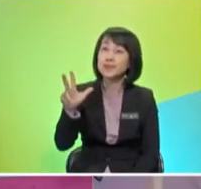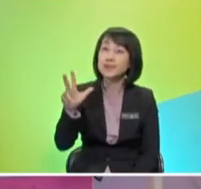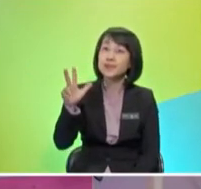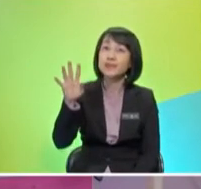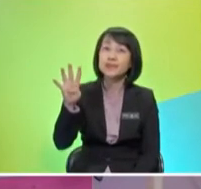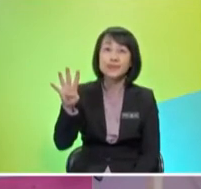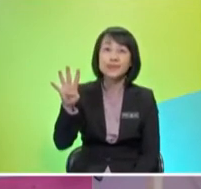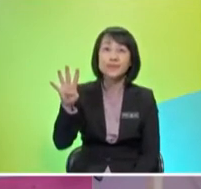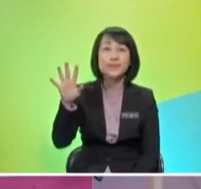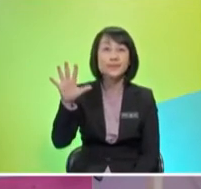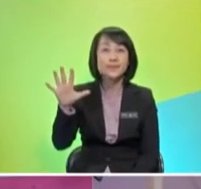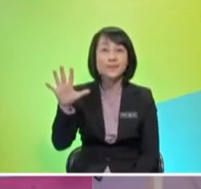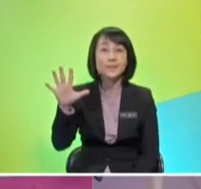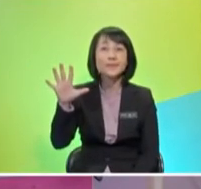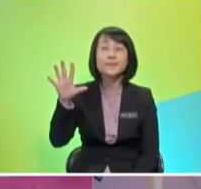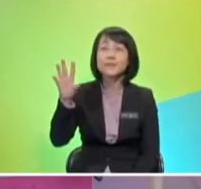4 5